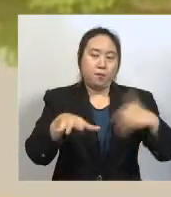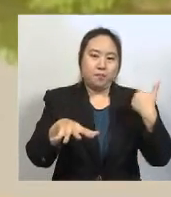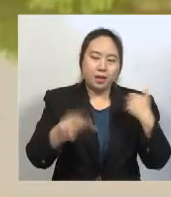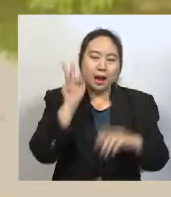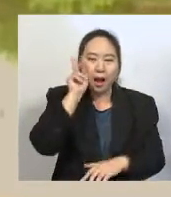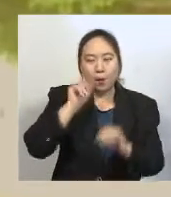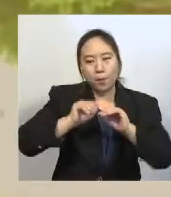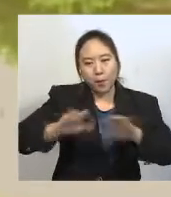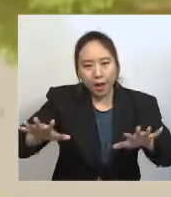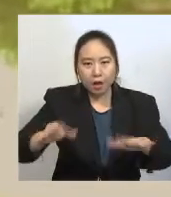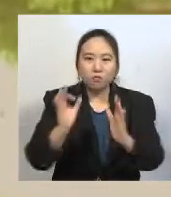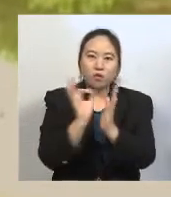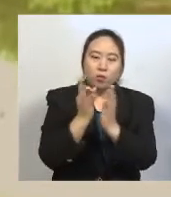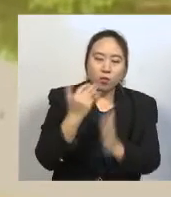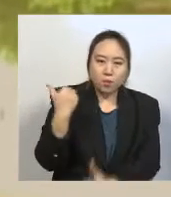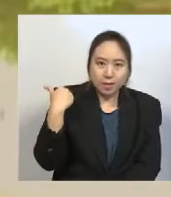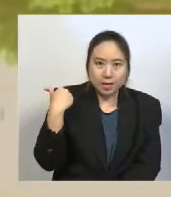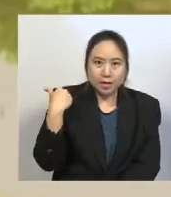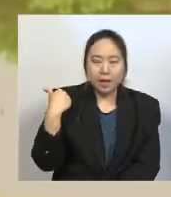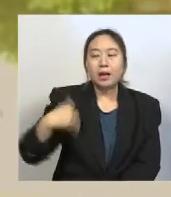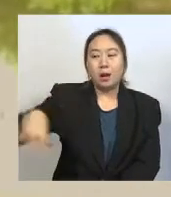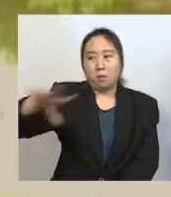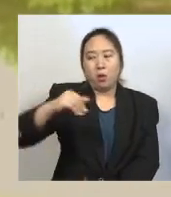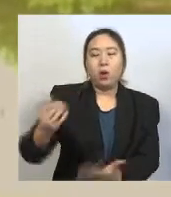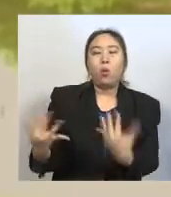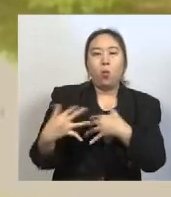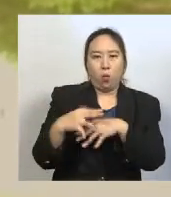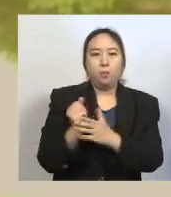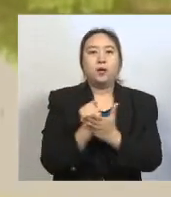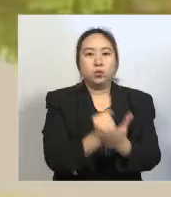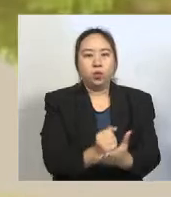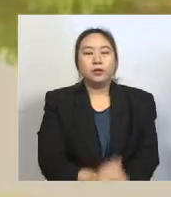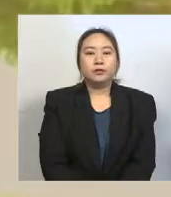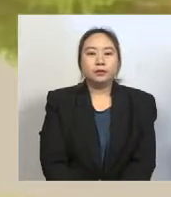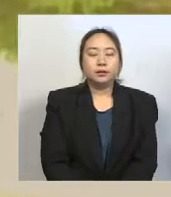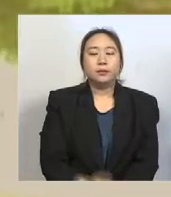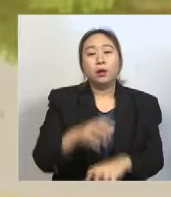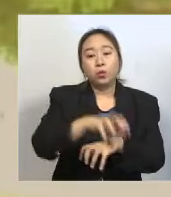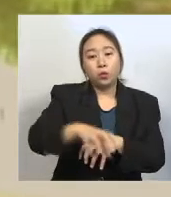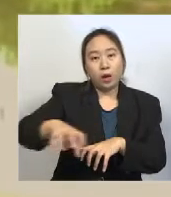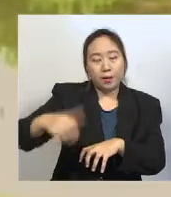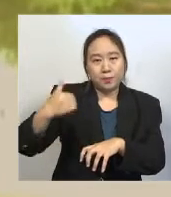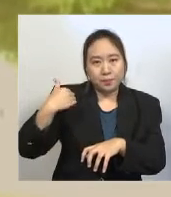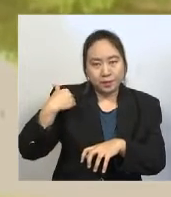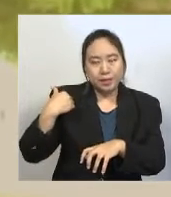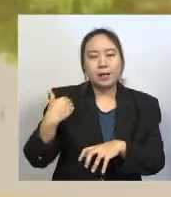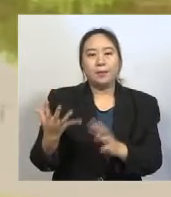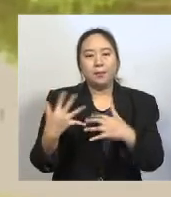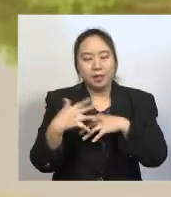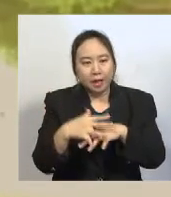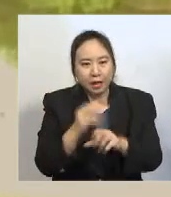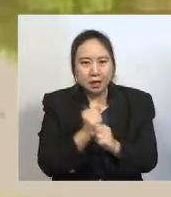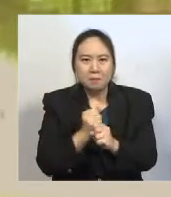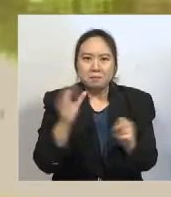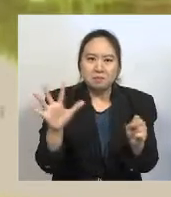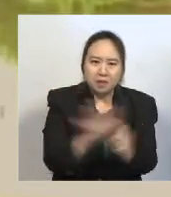เฟซมีไลน์ต่างๆครับพี่น้องก็ร่วมกันเข้ามานะครับครับบางหน่วยงานที่เข้ามาคือประสานบางหน่วยงานก็ทำเต็มที่บางหน่วย